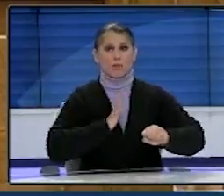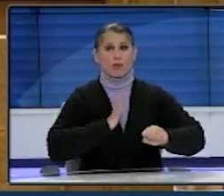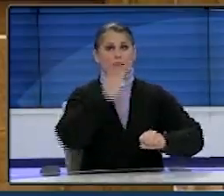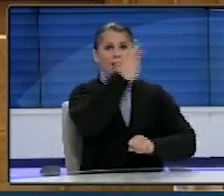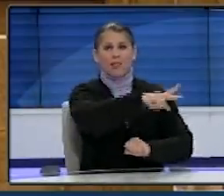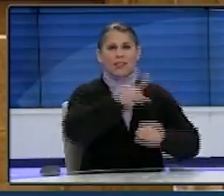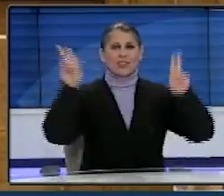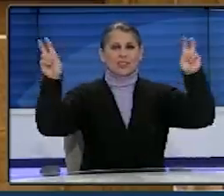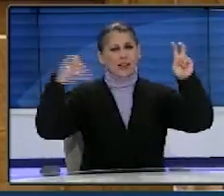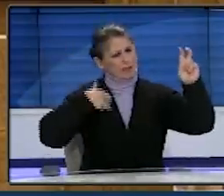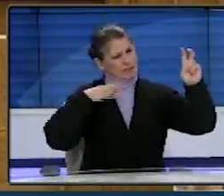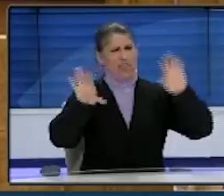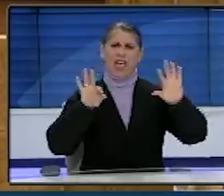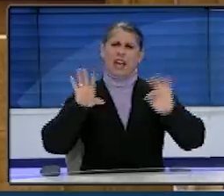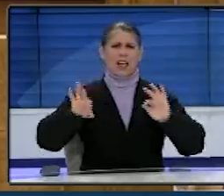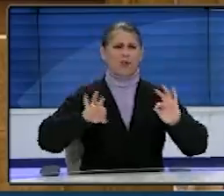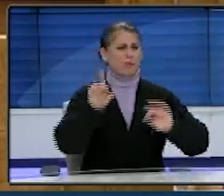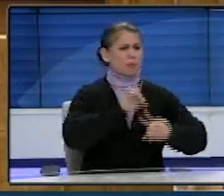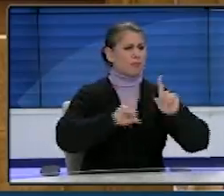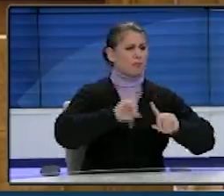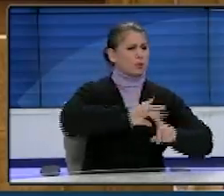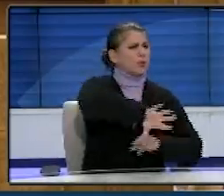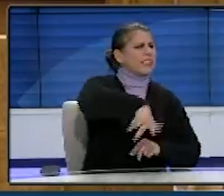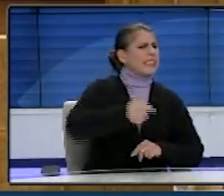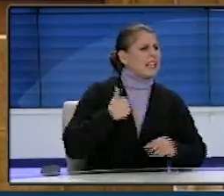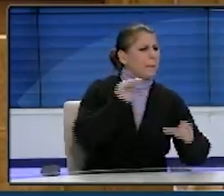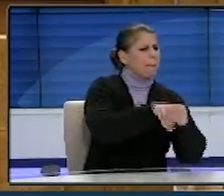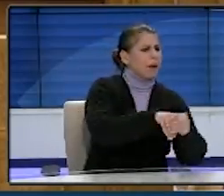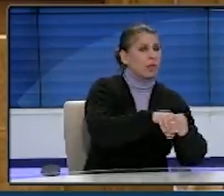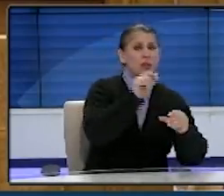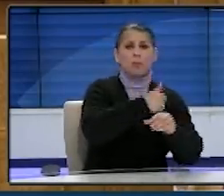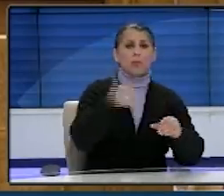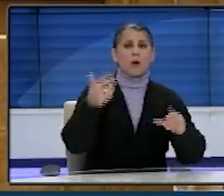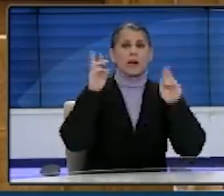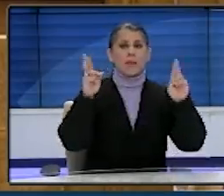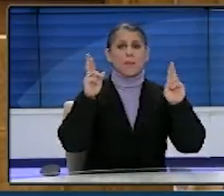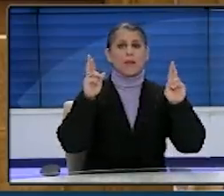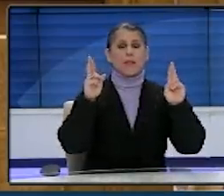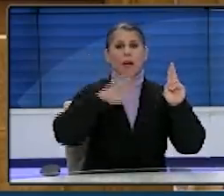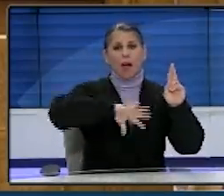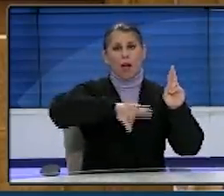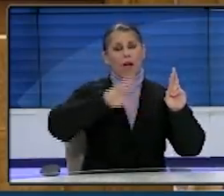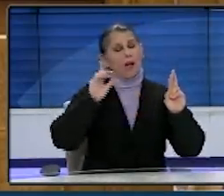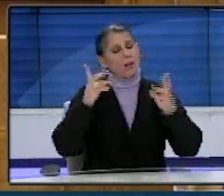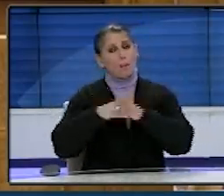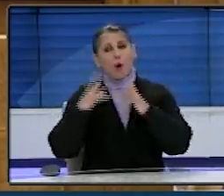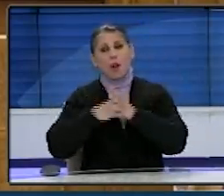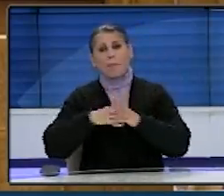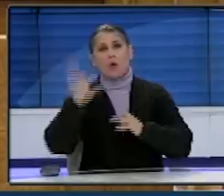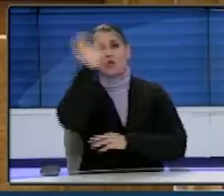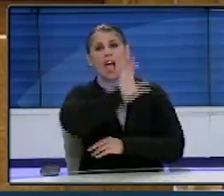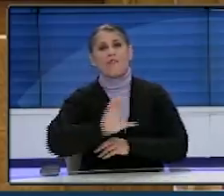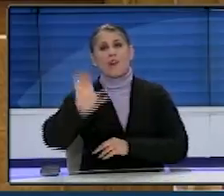είναι «Εμείς διαλέγουμε στρατόπεδο ληστών, μόνη ελπίδα, ο πόλεμος των Ευρωατλαντικών».